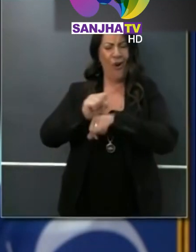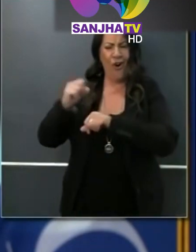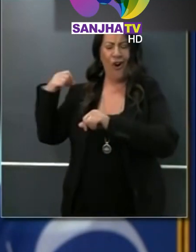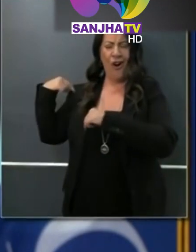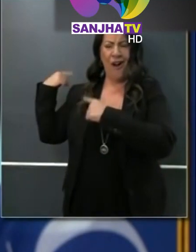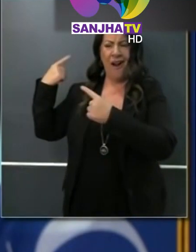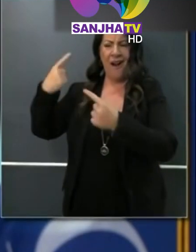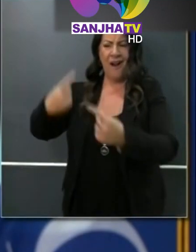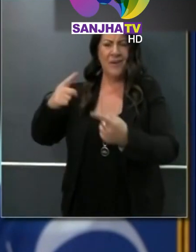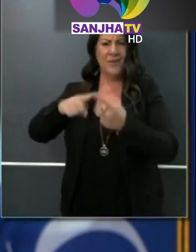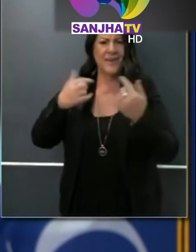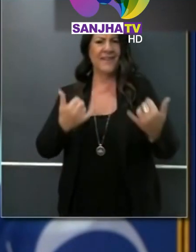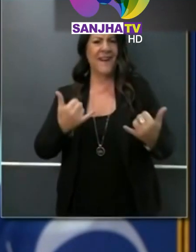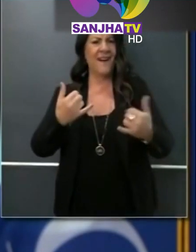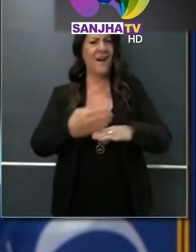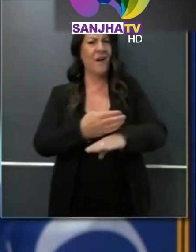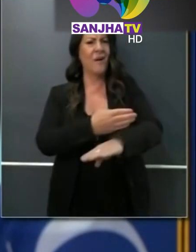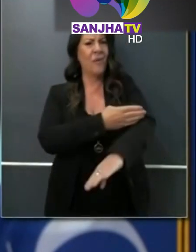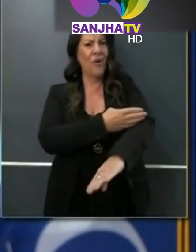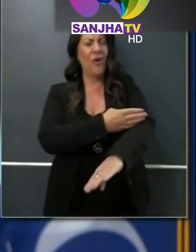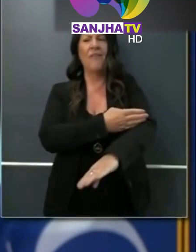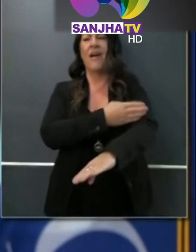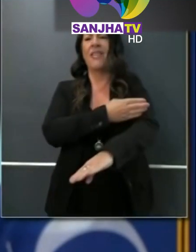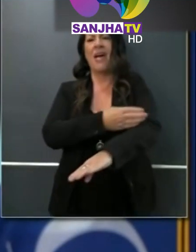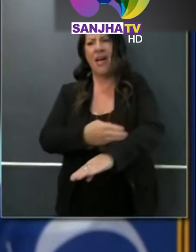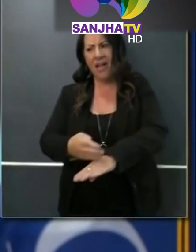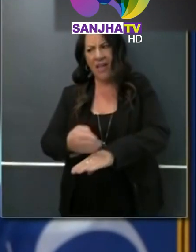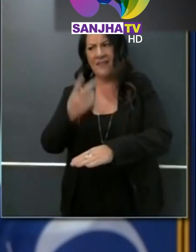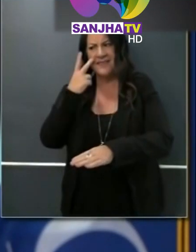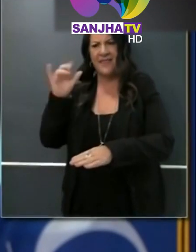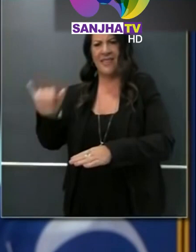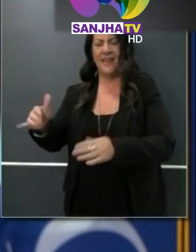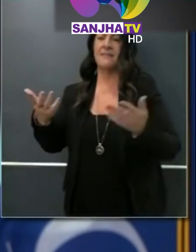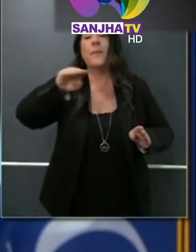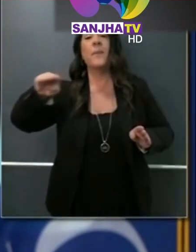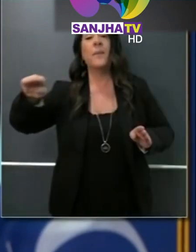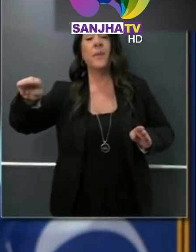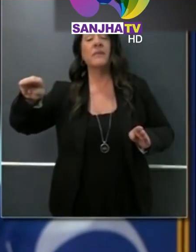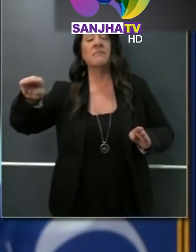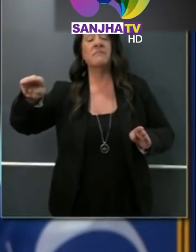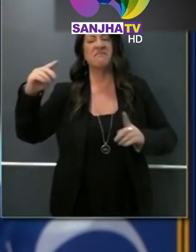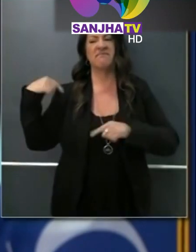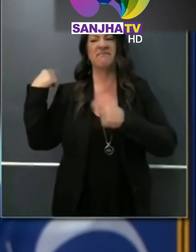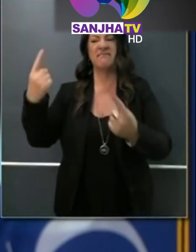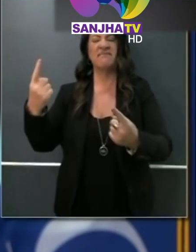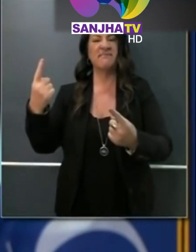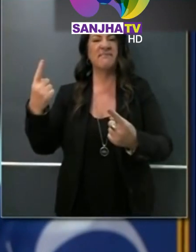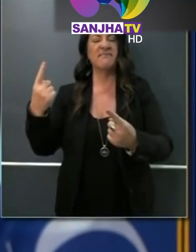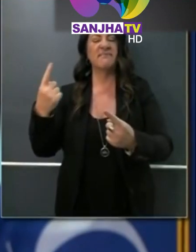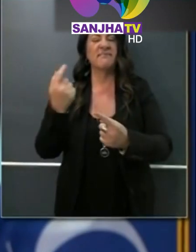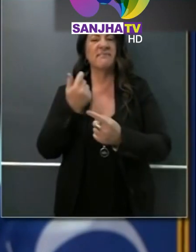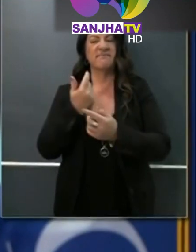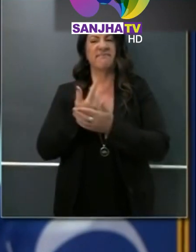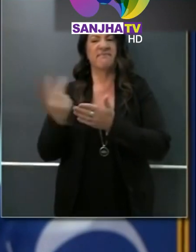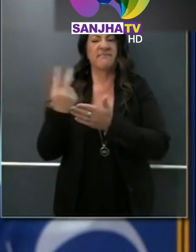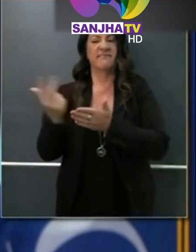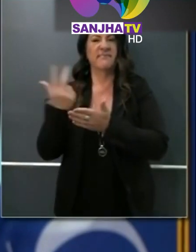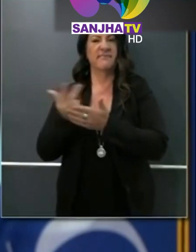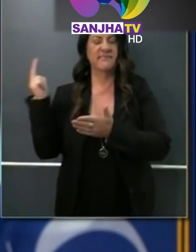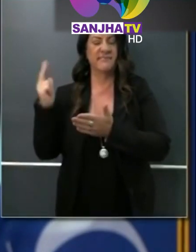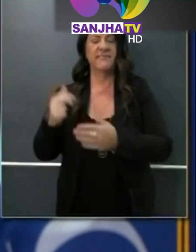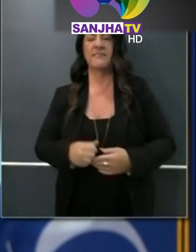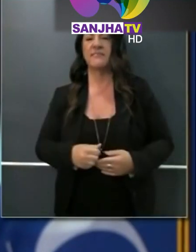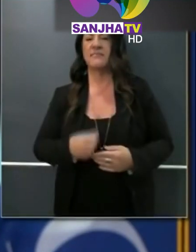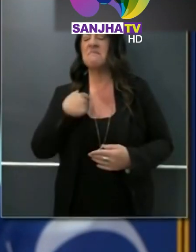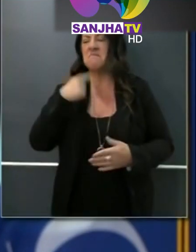ਇੱਕ ਸੀਮਤ ਸਮਰੱਥਾ ਵਿੱਚ ਸੈਲਾਨੀਆਂ ਨੂੰ ਆਗਿਆ ਦੇਣ ਦੇ ਲਈ ਕਦਮ ਚੁੱਕੇ ਹਨ। Real progress in this state over the